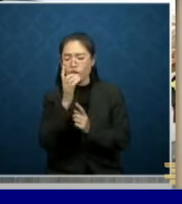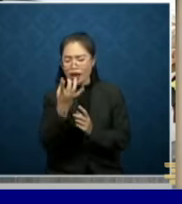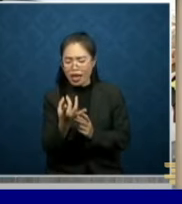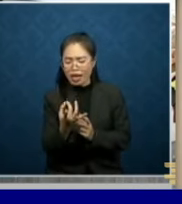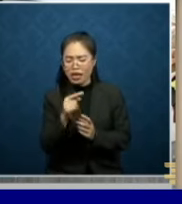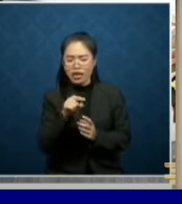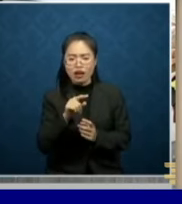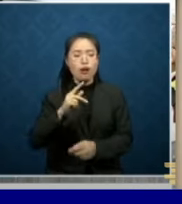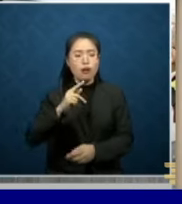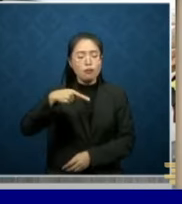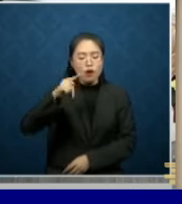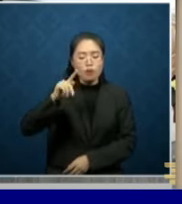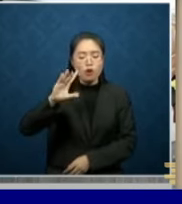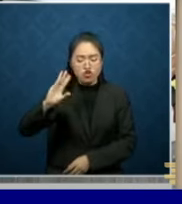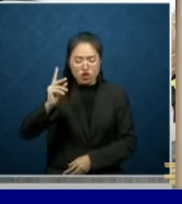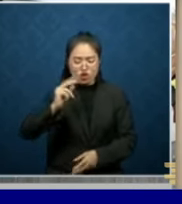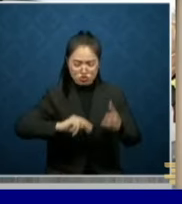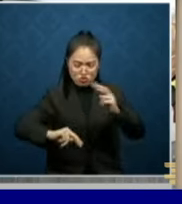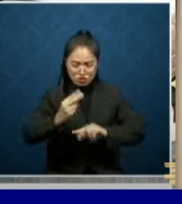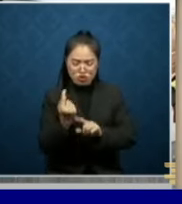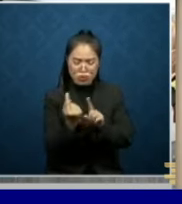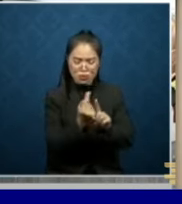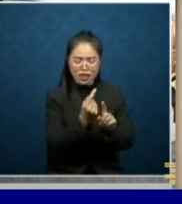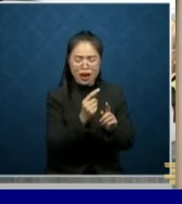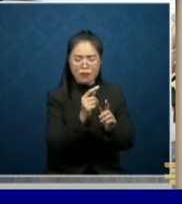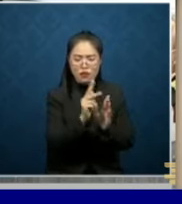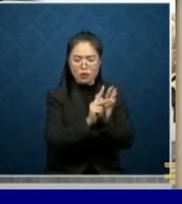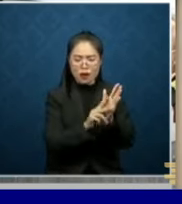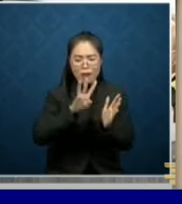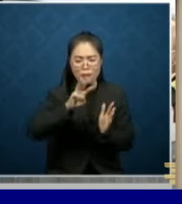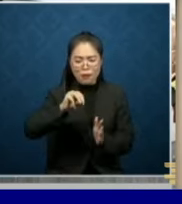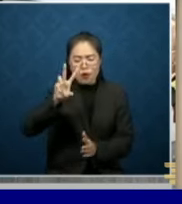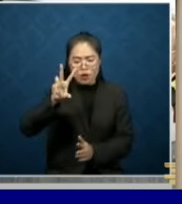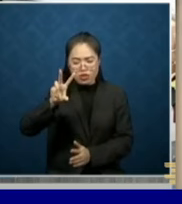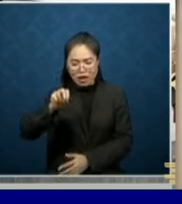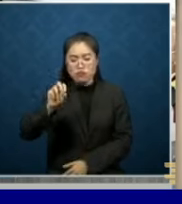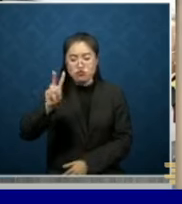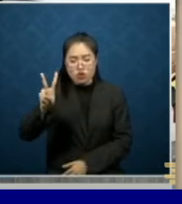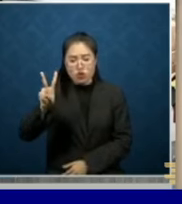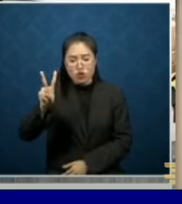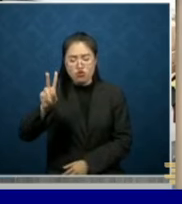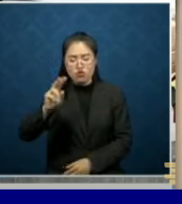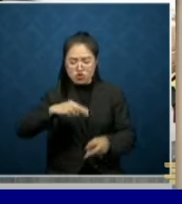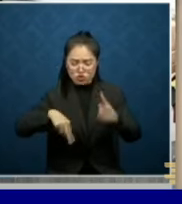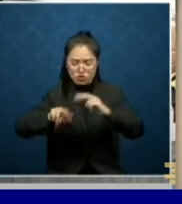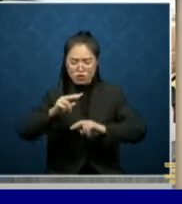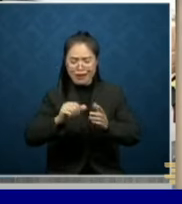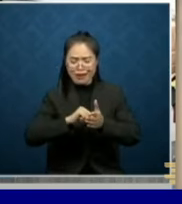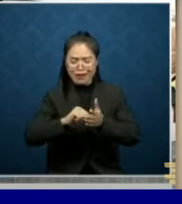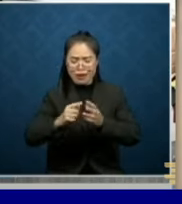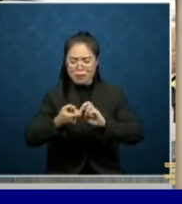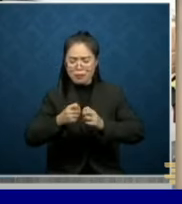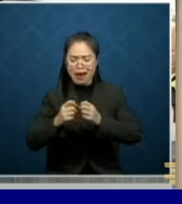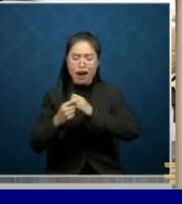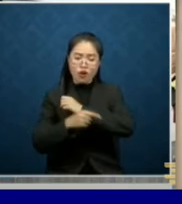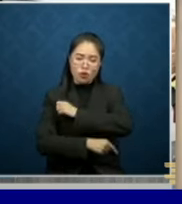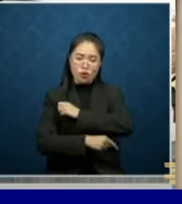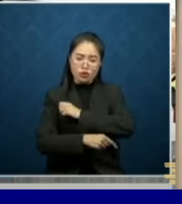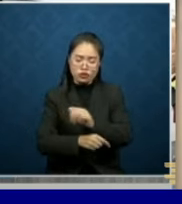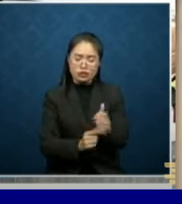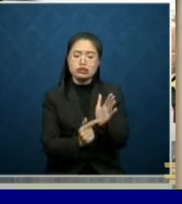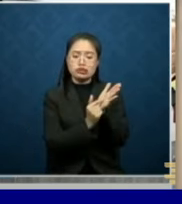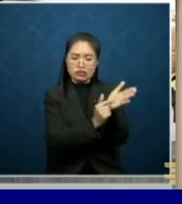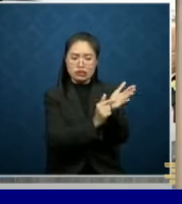ช้อำนาจตามมาตรา32พระราชบัญญัติป้องกันและปราบปรามการทุจริต 2561เขาก็เสนอแน